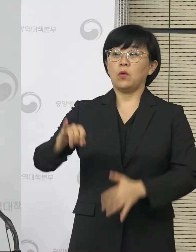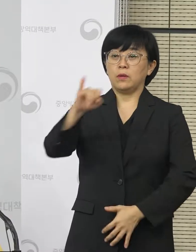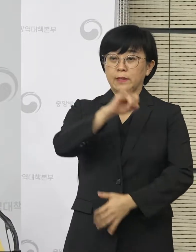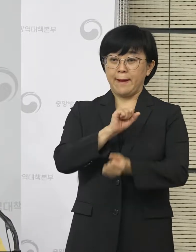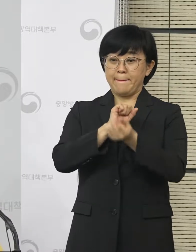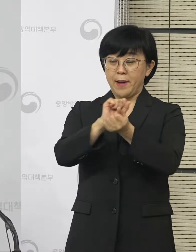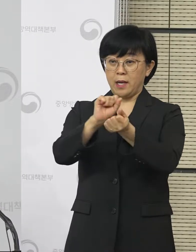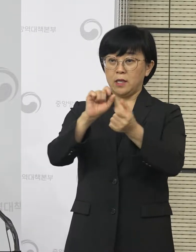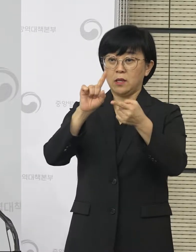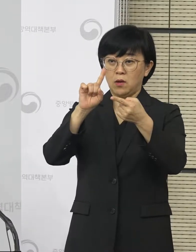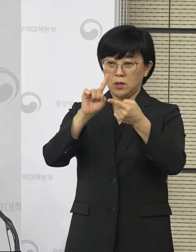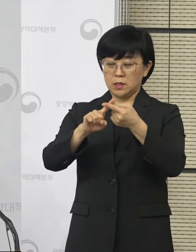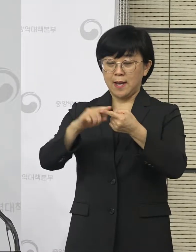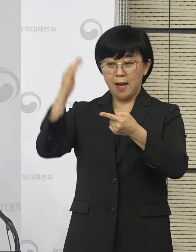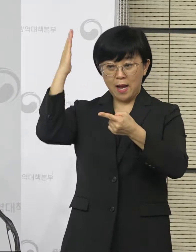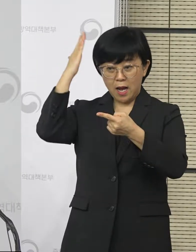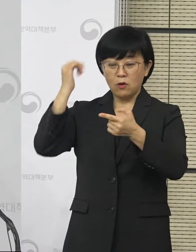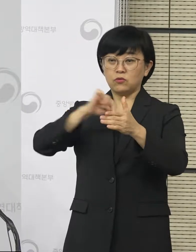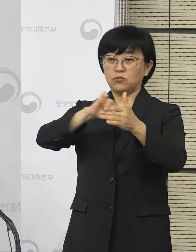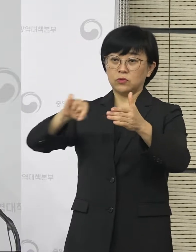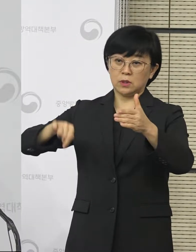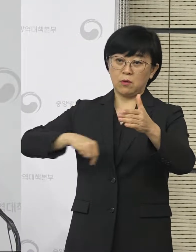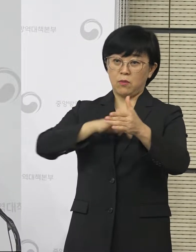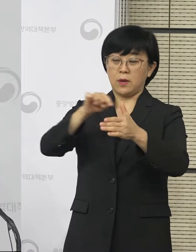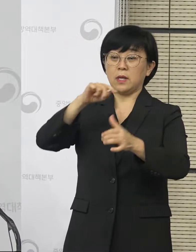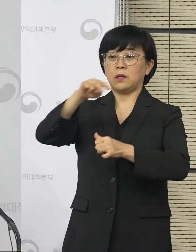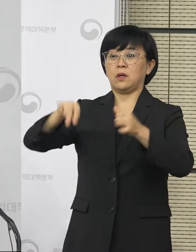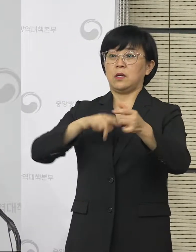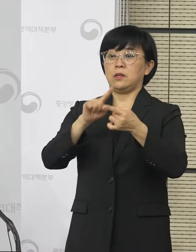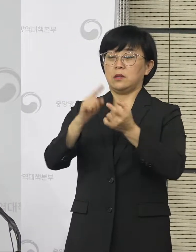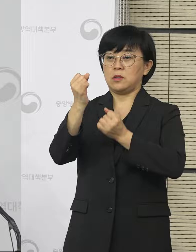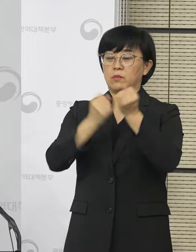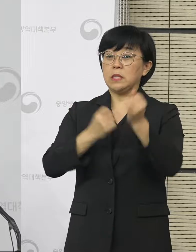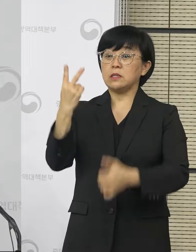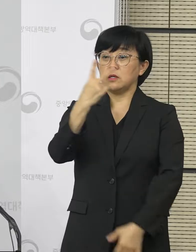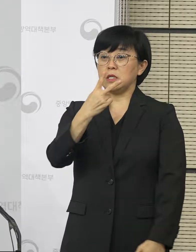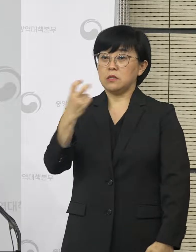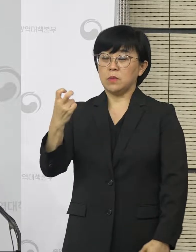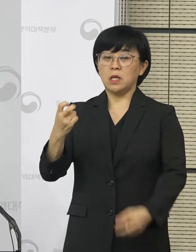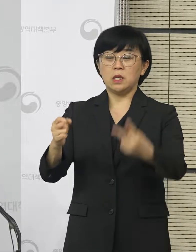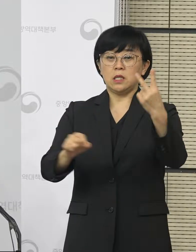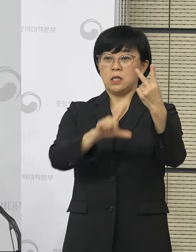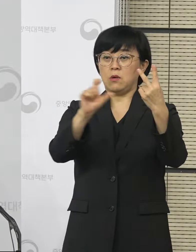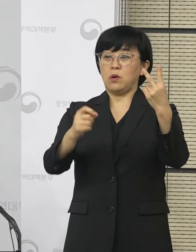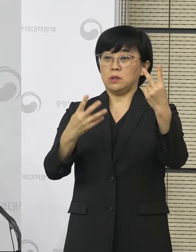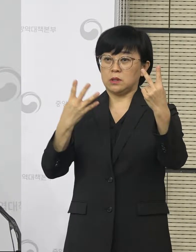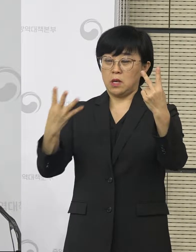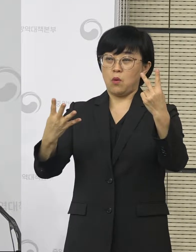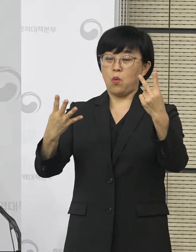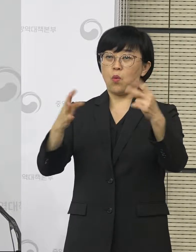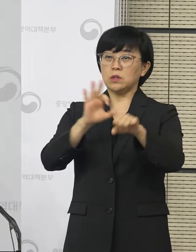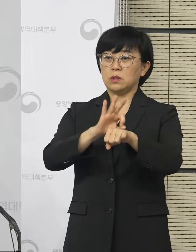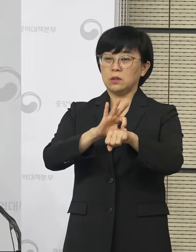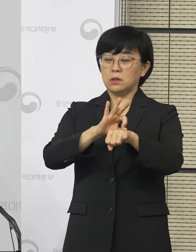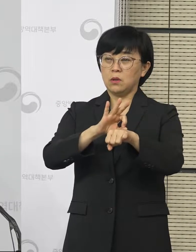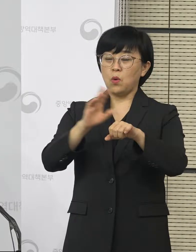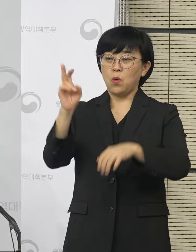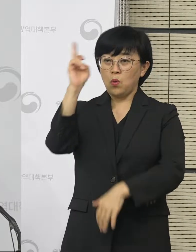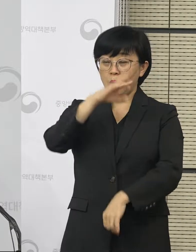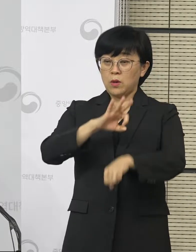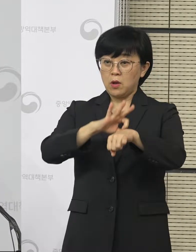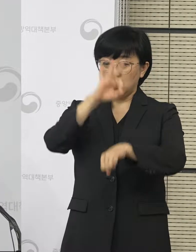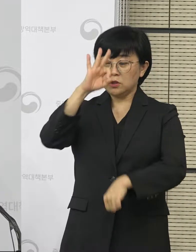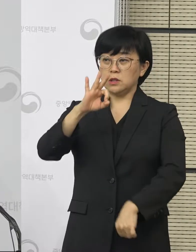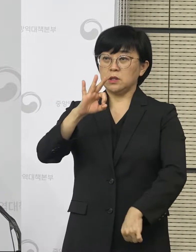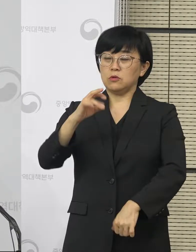신종 코로나 바이러스 국내 발생 현황에 대해서 말씀드리겠습니다. 2020년 2월 4일 오전 10시